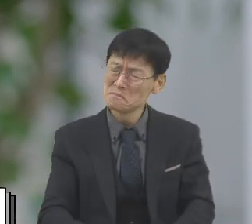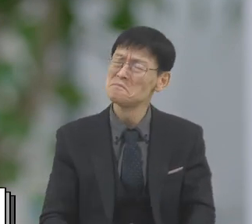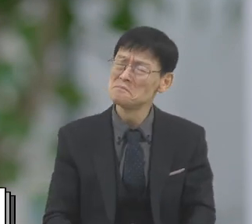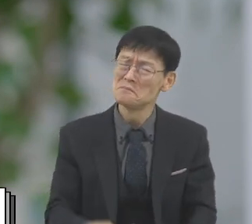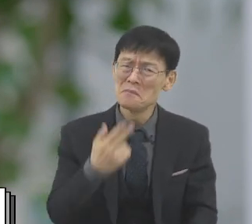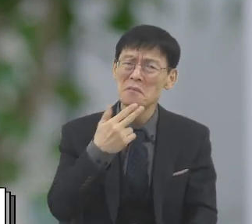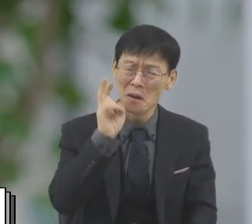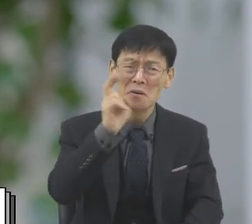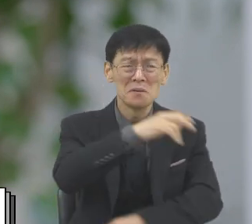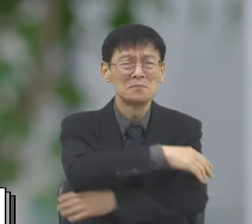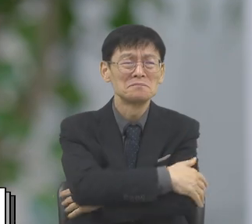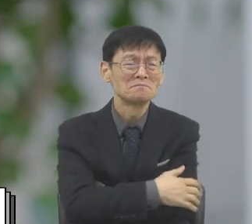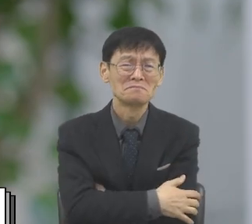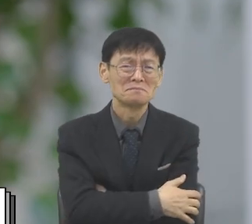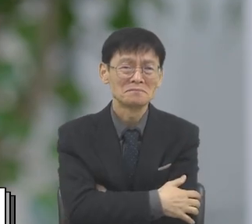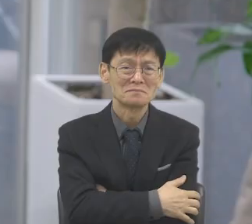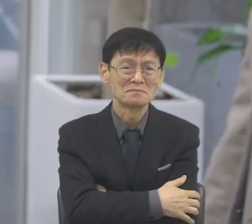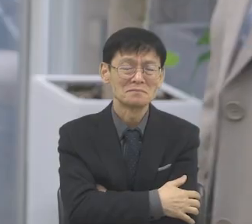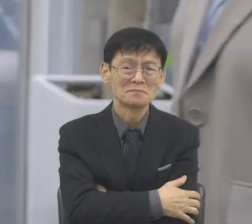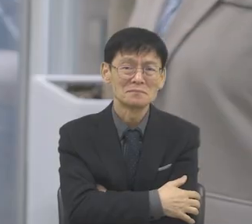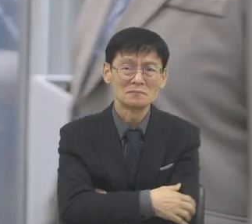건 거들떠보지도 않아요.